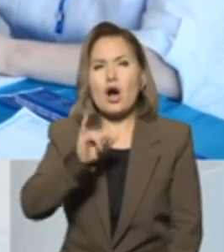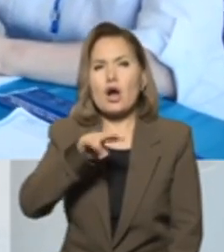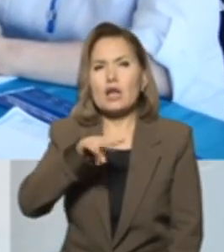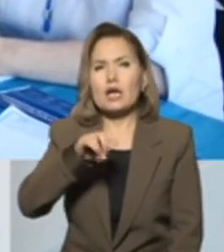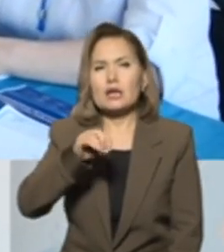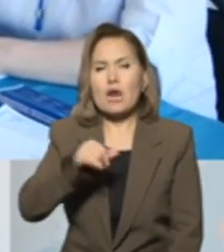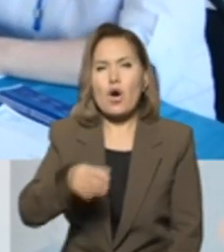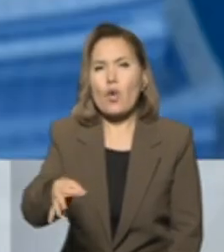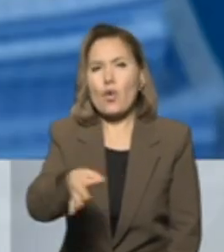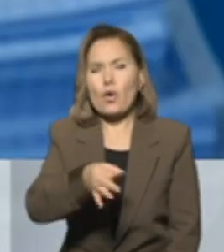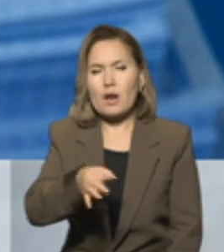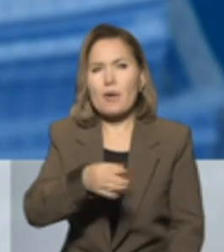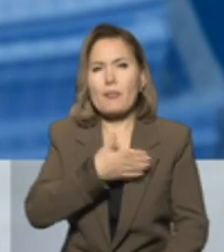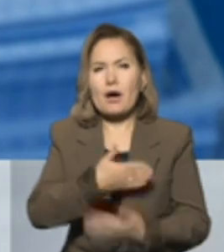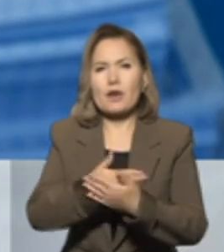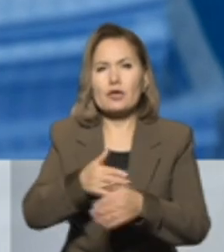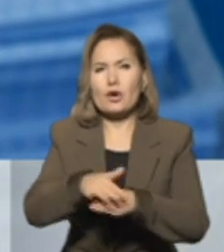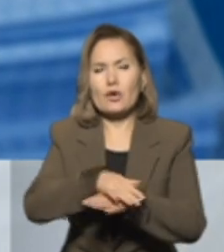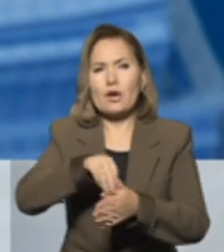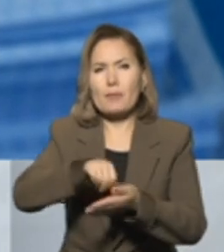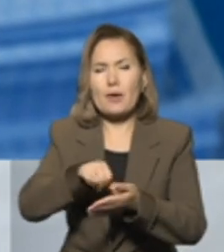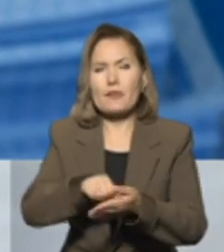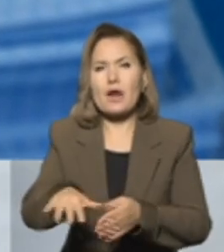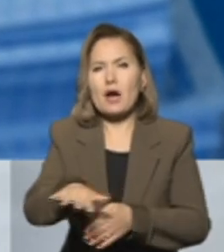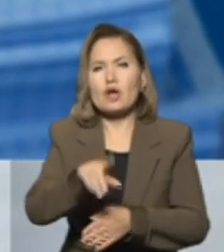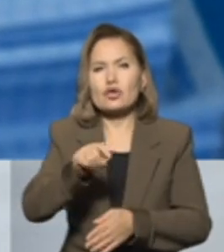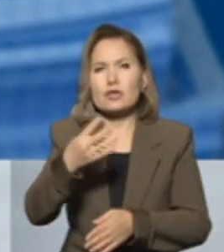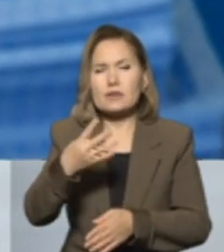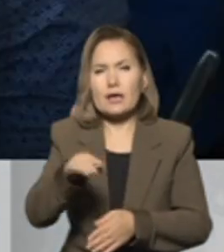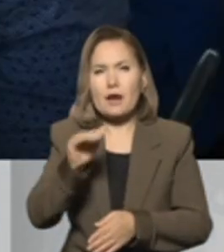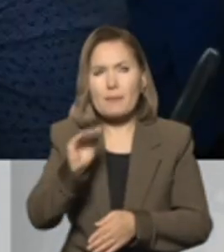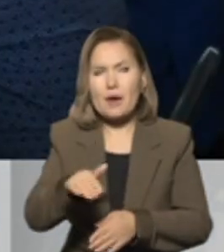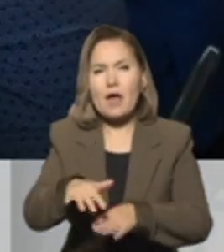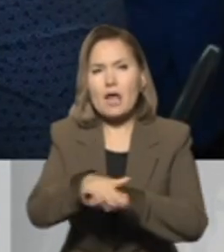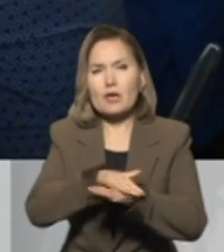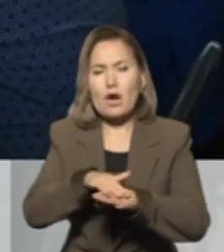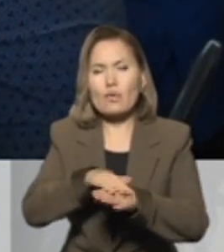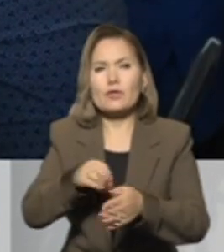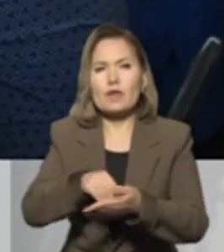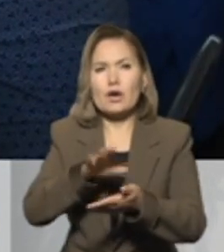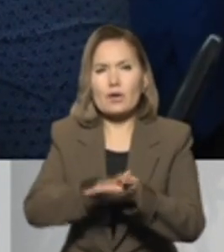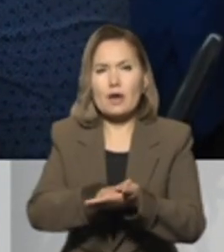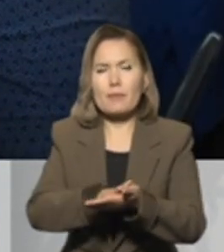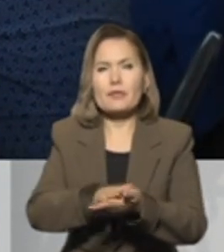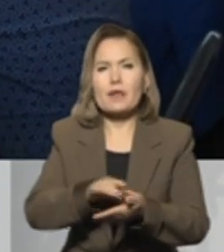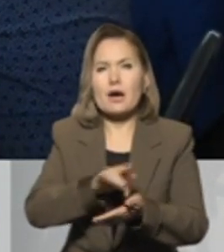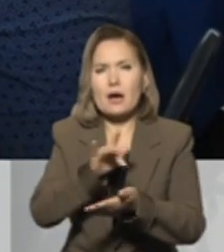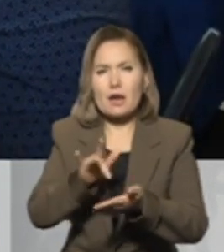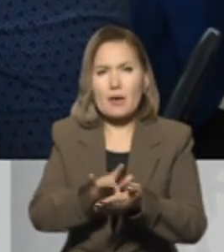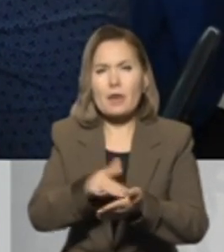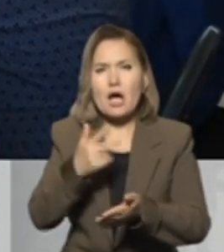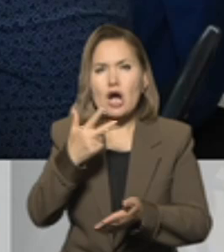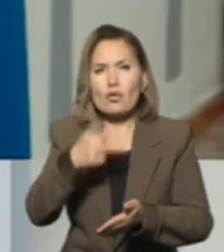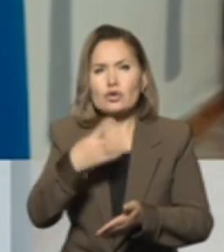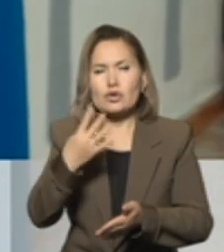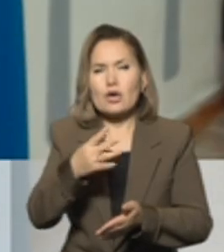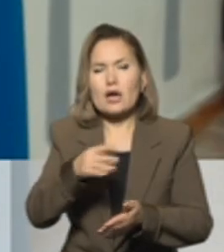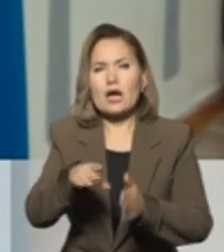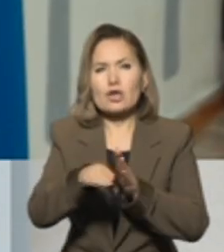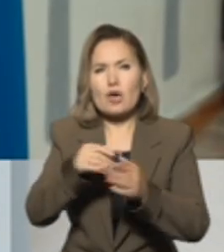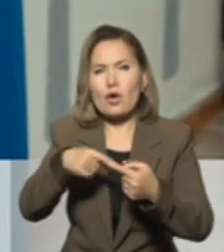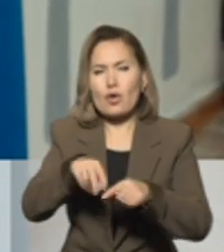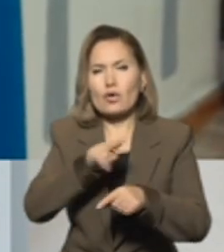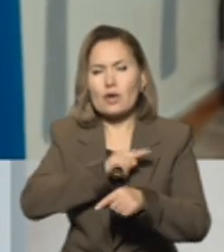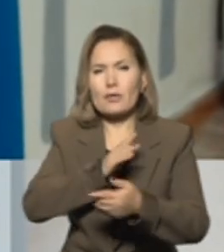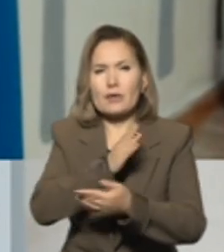де сайлаушылардың белсенділігі жоғары. Аймақта 140 мыңға жуық дауыс беруші тіркелген. Мысты шаһарда 34 референдум учаскесі жұмыс істеп